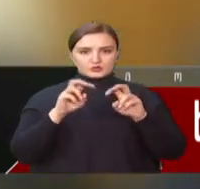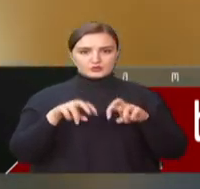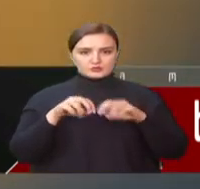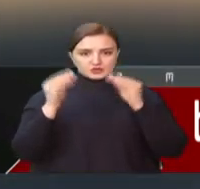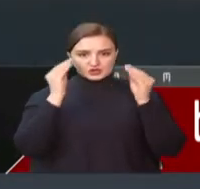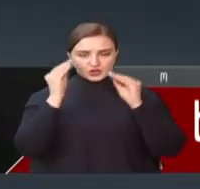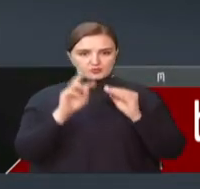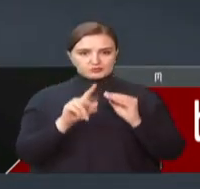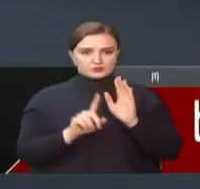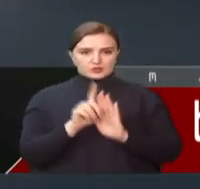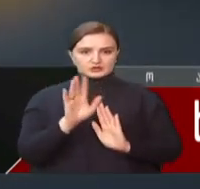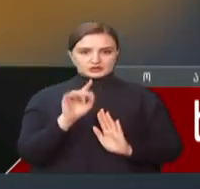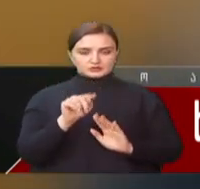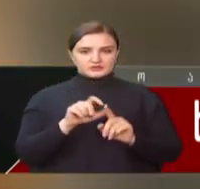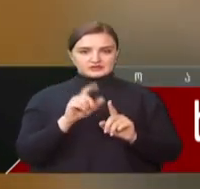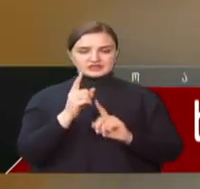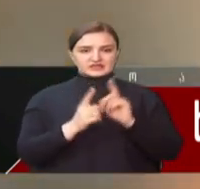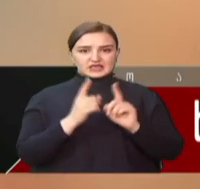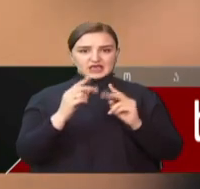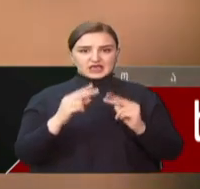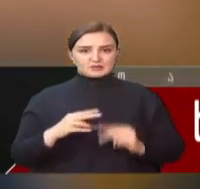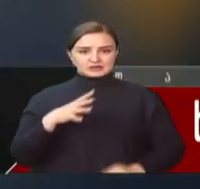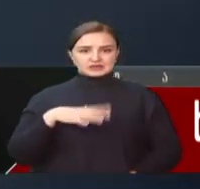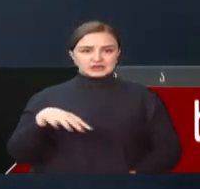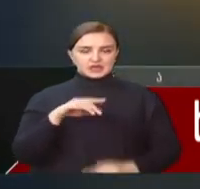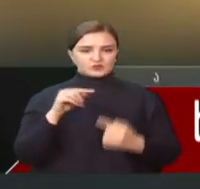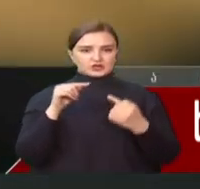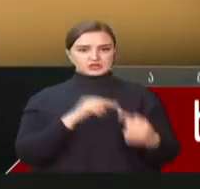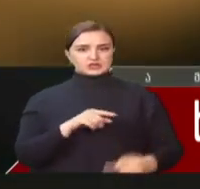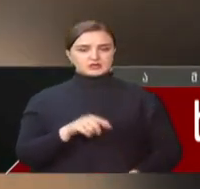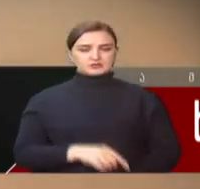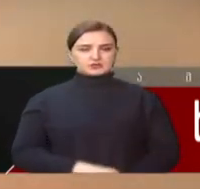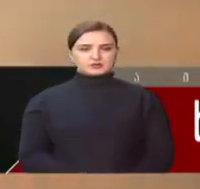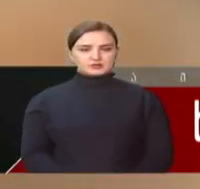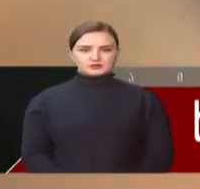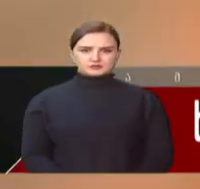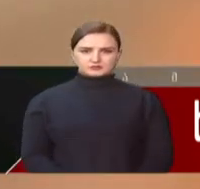დაწყებული იყო. Მათი არგუმენტია, რომ ეს ცვლილებები ქვეყნის ინტერესებს ეწინააღმდეგება.